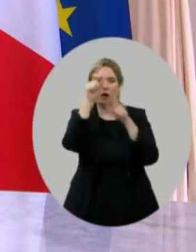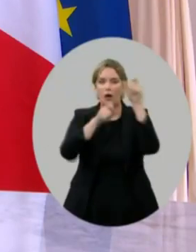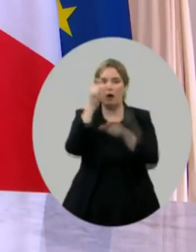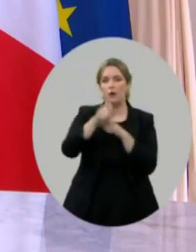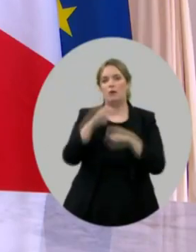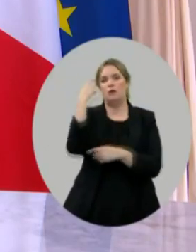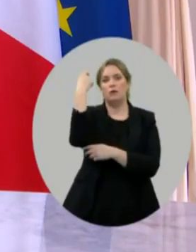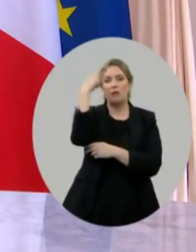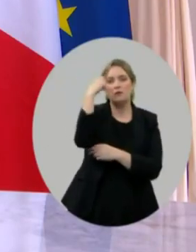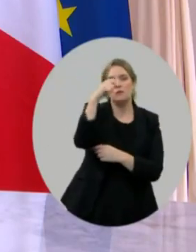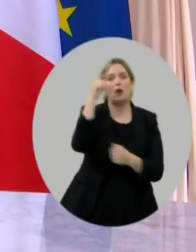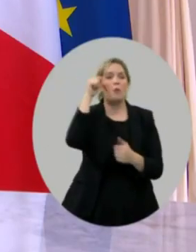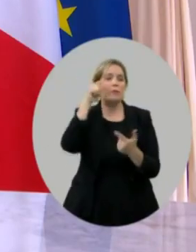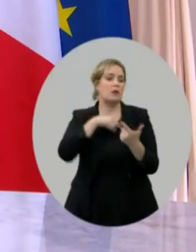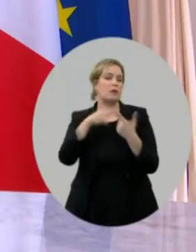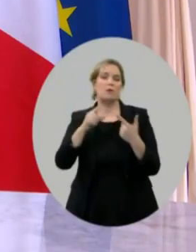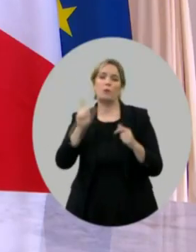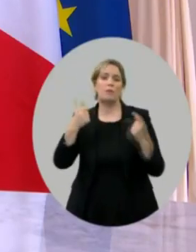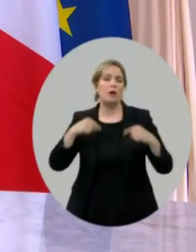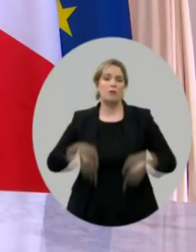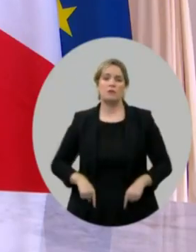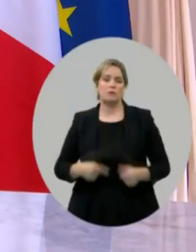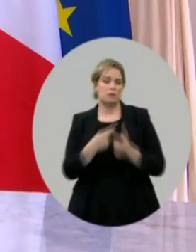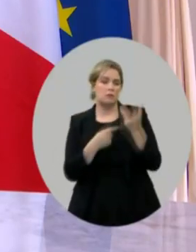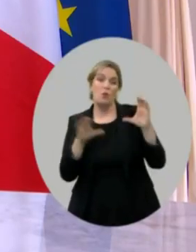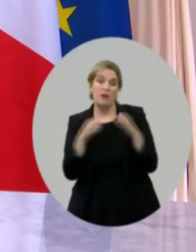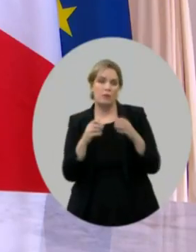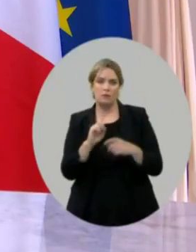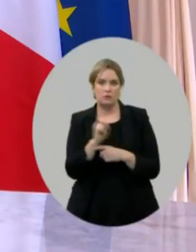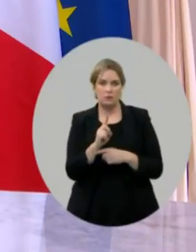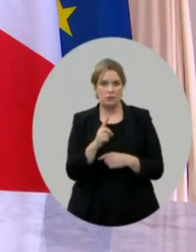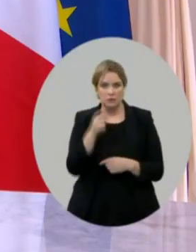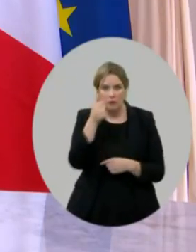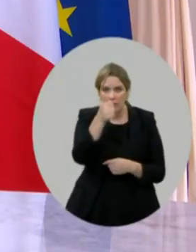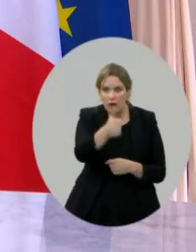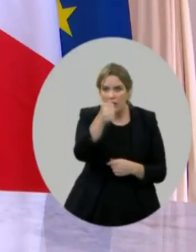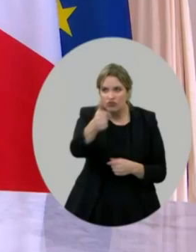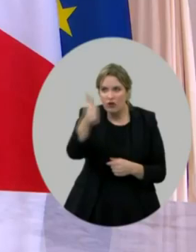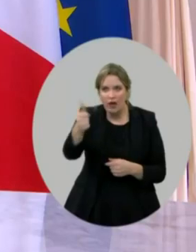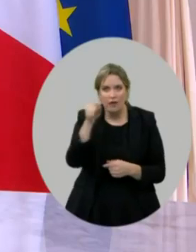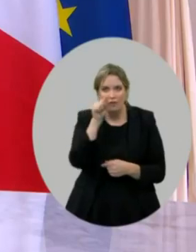ou du gouvernement. C'est le travail de chacune et chacun d'entre vous.